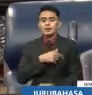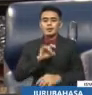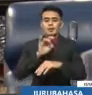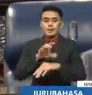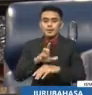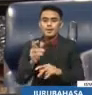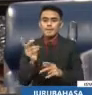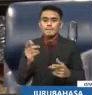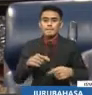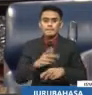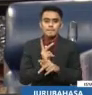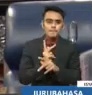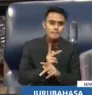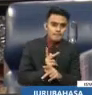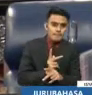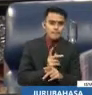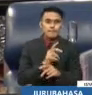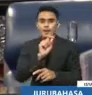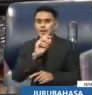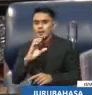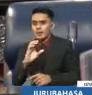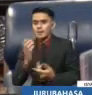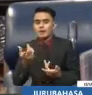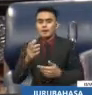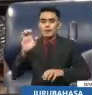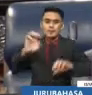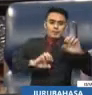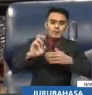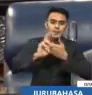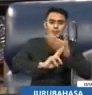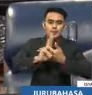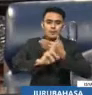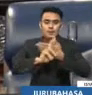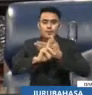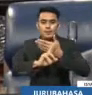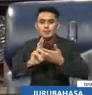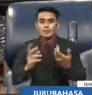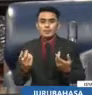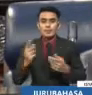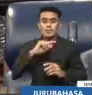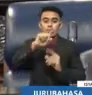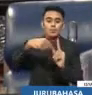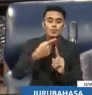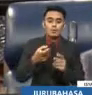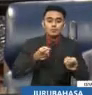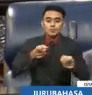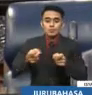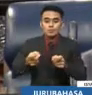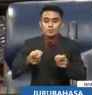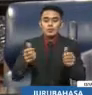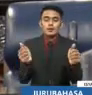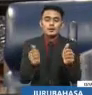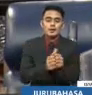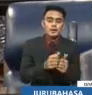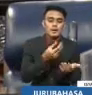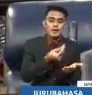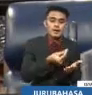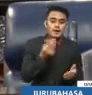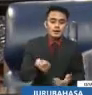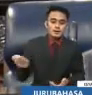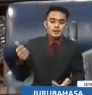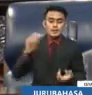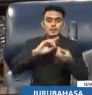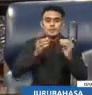nasehati agar berhati-hati dalam menilai risiko yang berkaitan ketika berurusan Lebih detail dan disamping itu